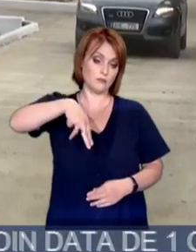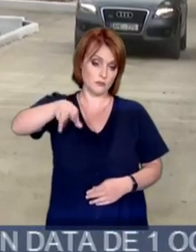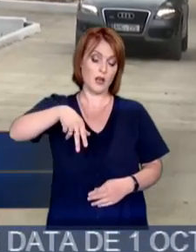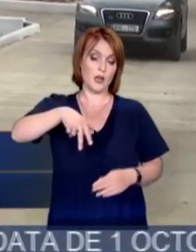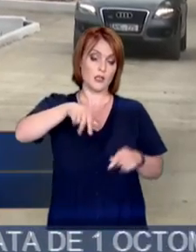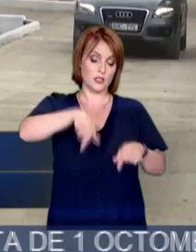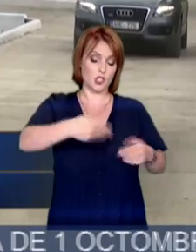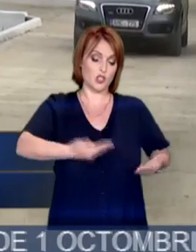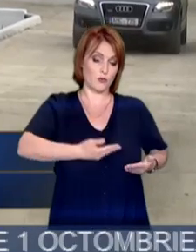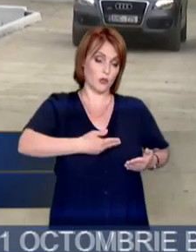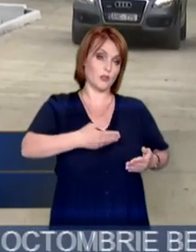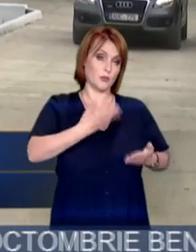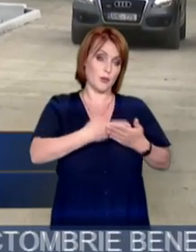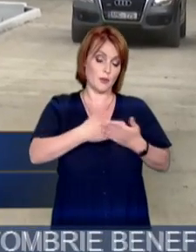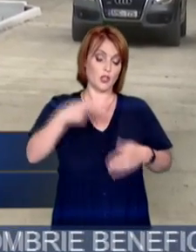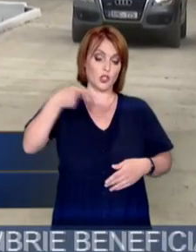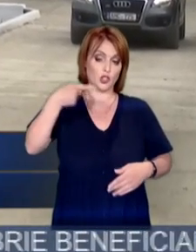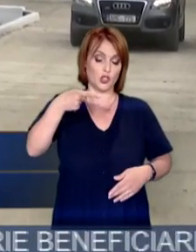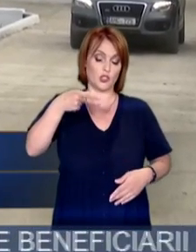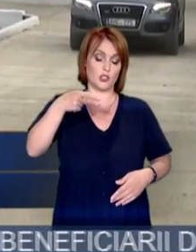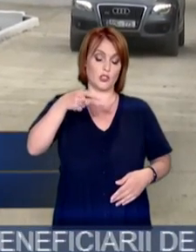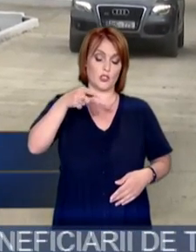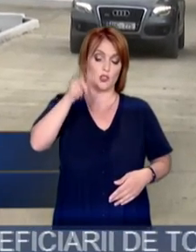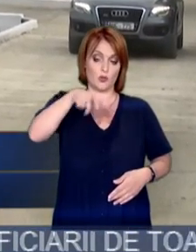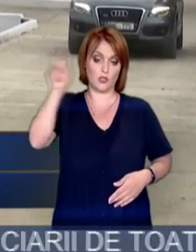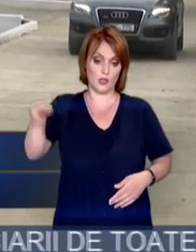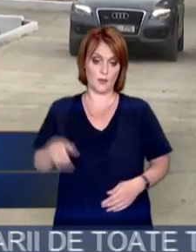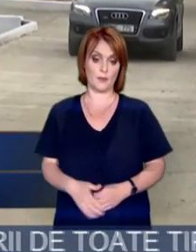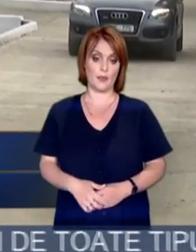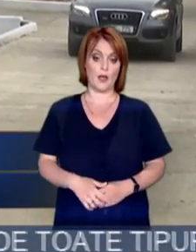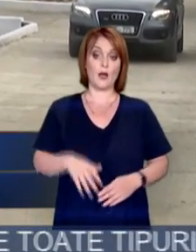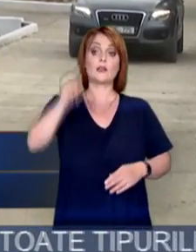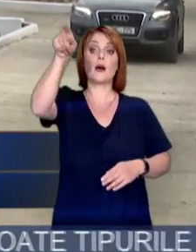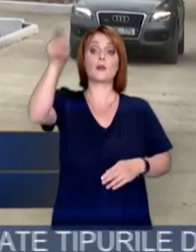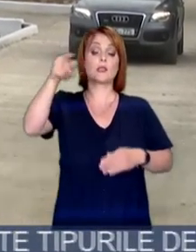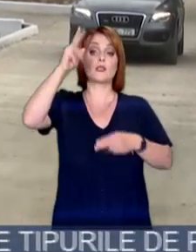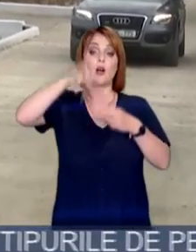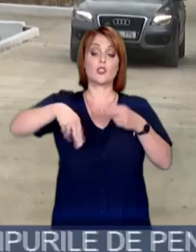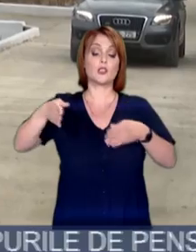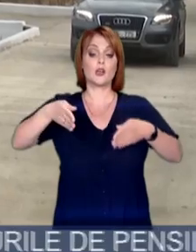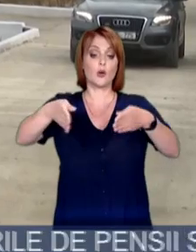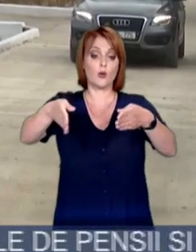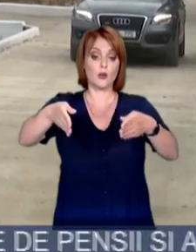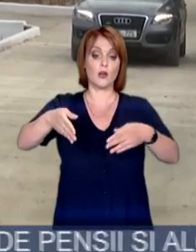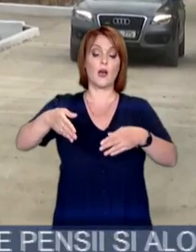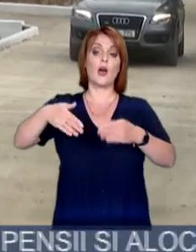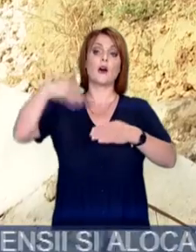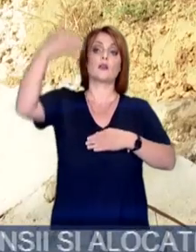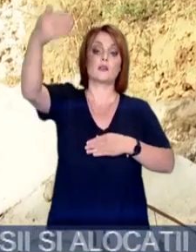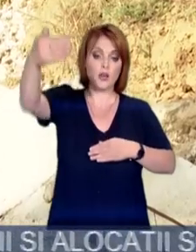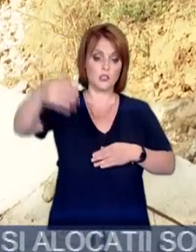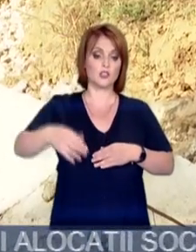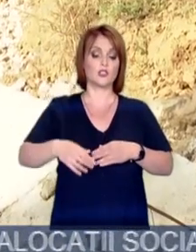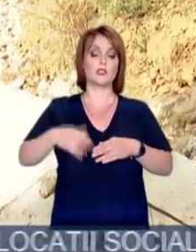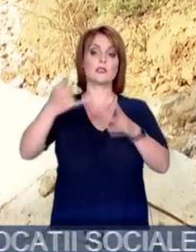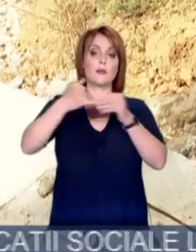zic că aici unde se finalizează drumul, după deal se află cotele cetățenilor, unde